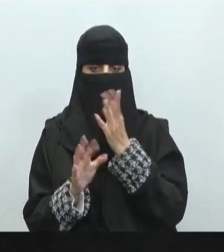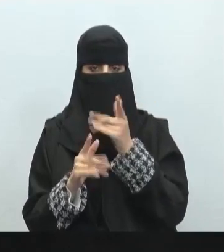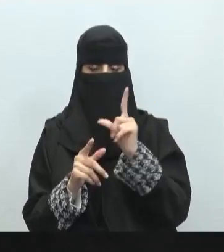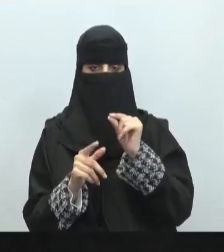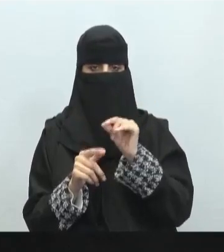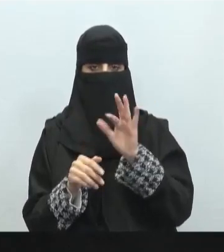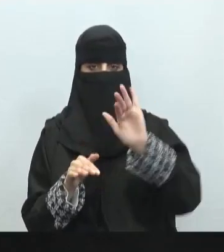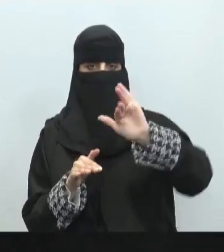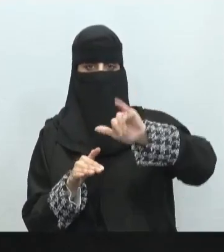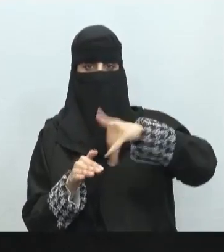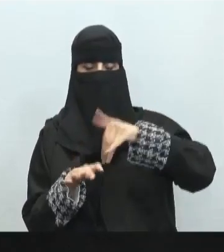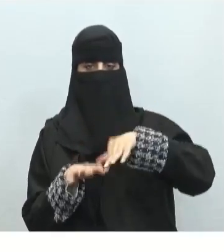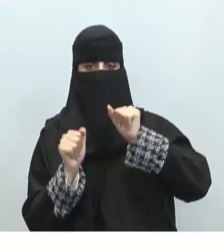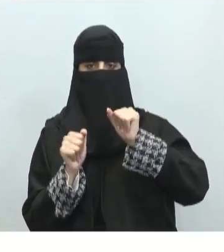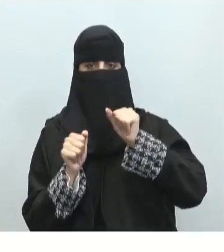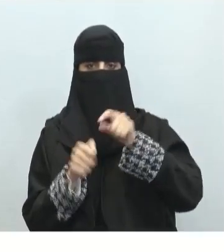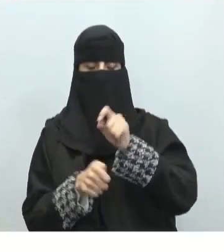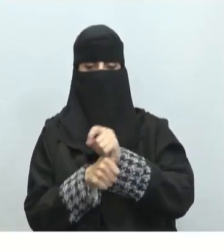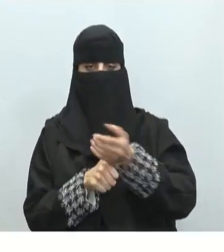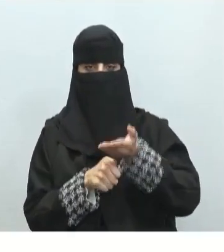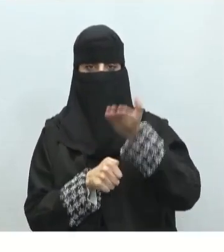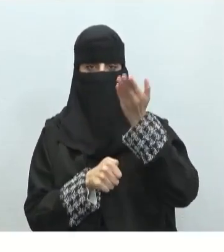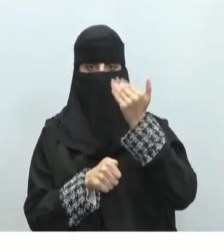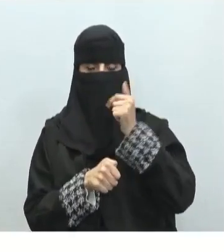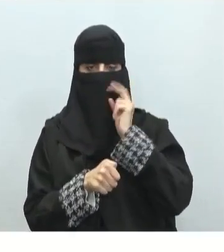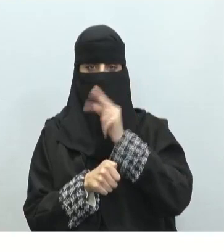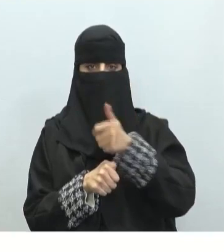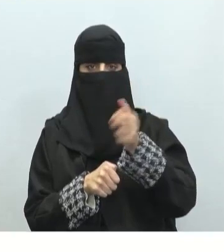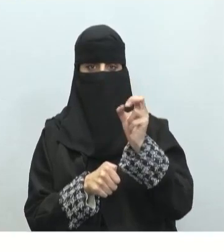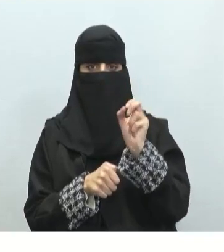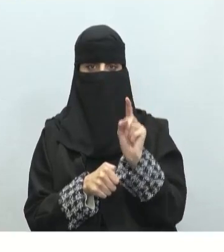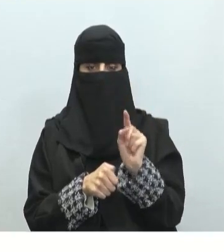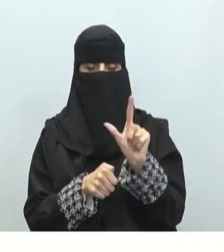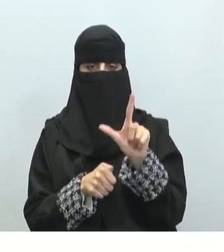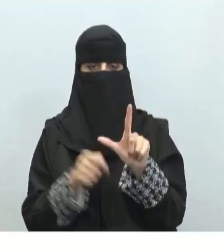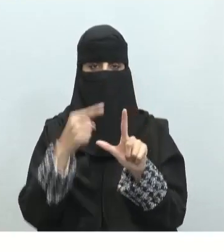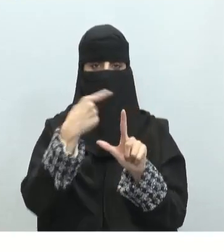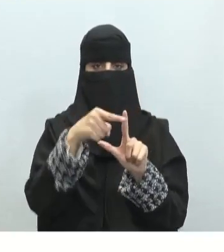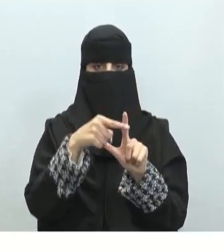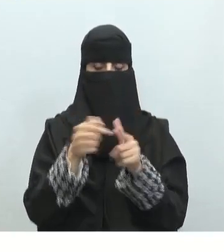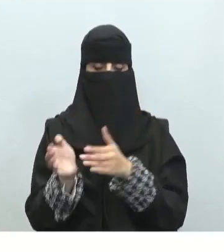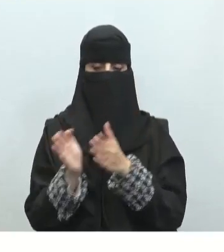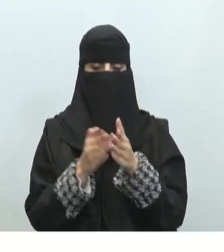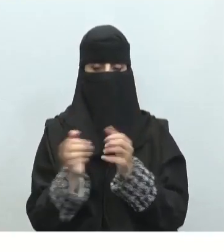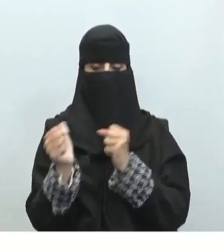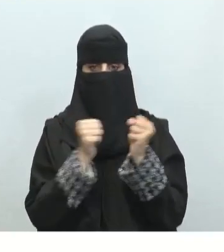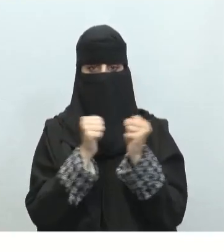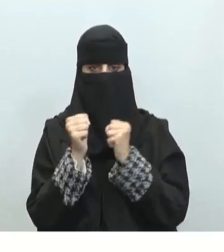العيد بهذه الطريقه بايامه السعيد السعيده ايضا الكلمه التي